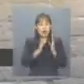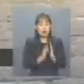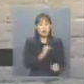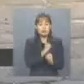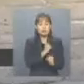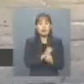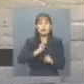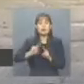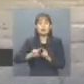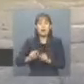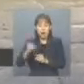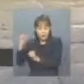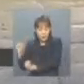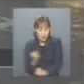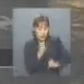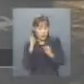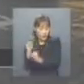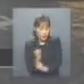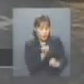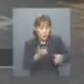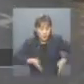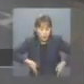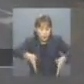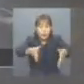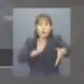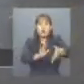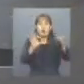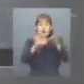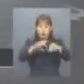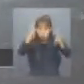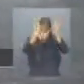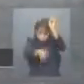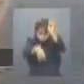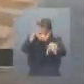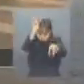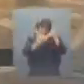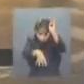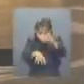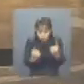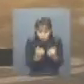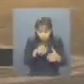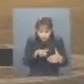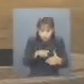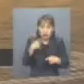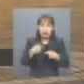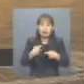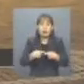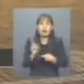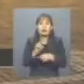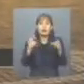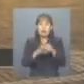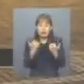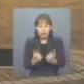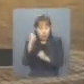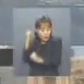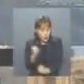าดหิมะที่ตกหนักที่สุดในรอบ26ปีปกคลุมท้องถนนในกรุงโรมจนใช้การไม่ได้แม้จะเปิดเส้นทางได้แล้วแต่ระบบขน